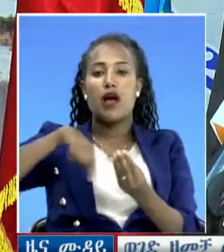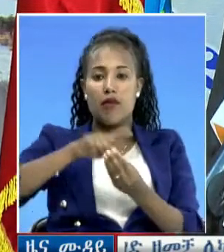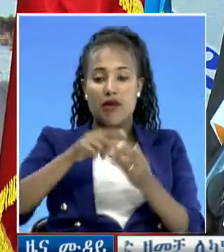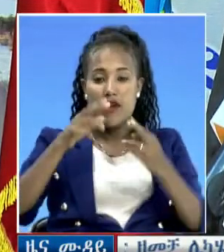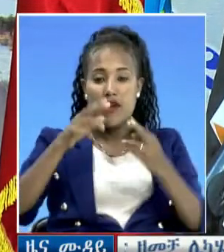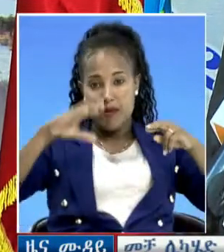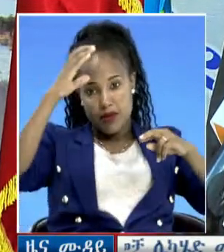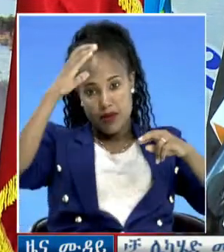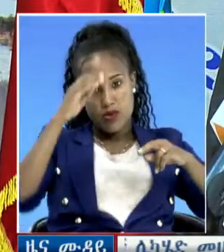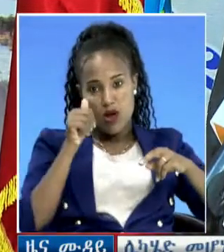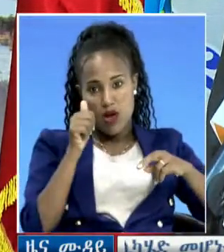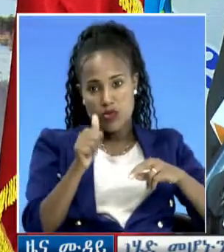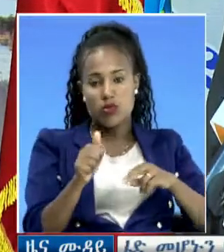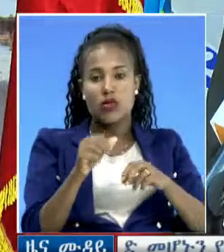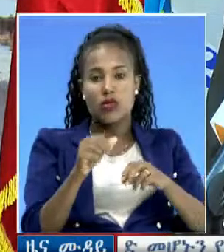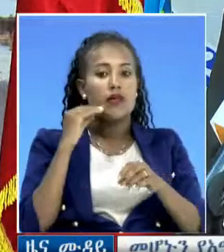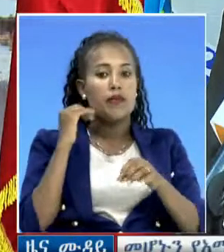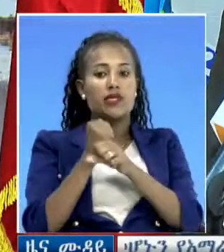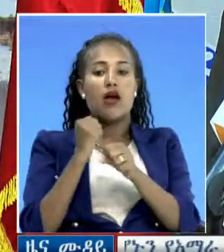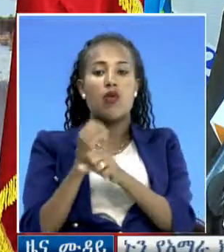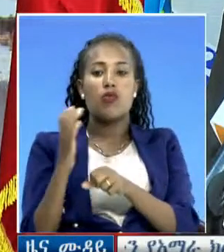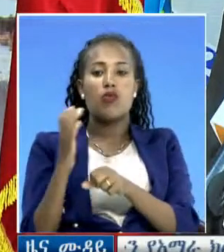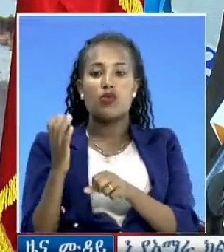ፌዴራል መንግስቱም ራሱን የቤት ስራ ወስዶ